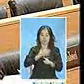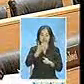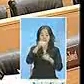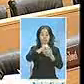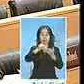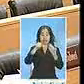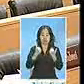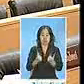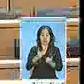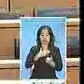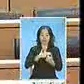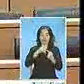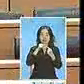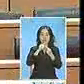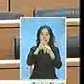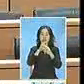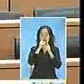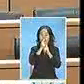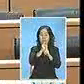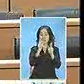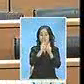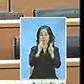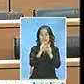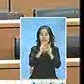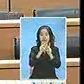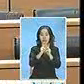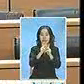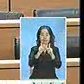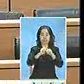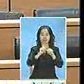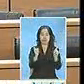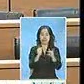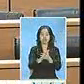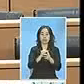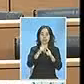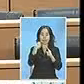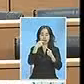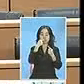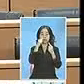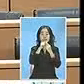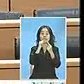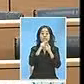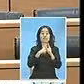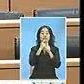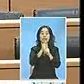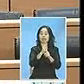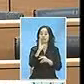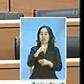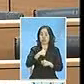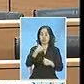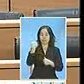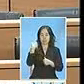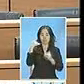ไม่ได้ตัดตามหรือว่าเห็นด้วยกับที่กรรมาธิการเสียงข้างมากได้ตัดไว้เมื่อสักครู่ท่านพูดทำนองนี้นะครับผมมีสิทธิ์ที่